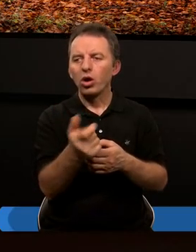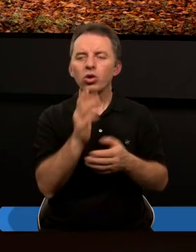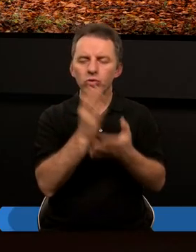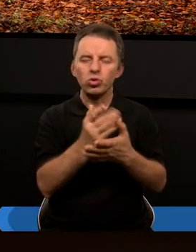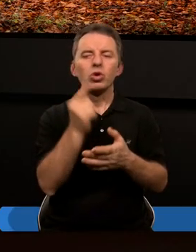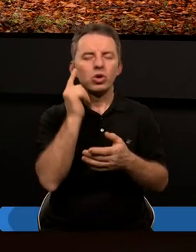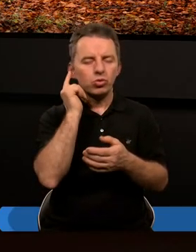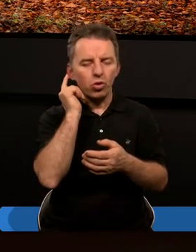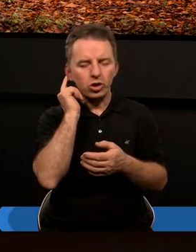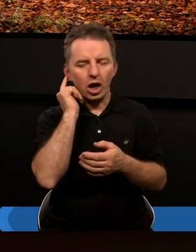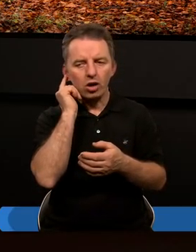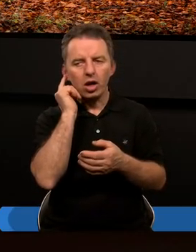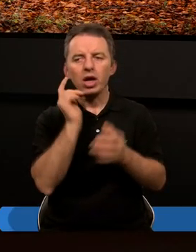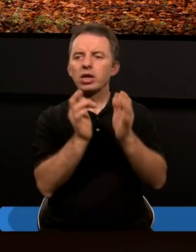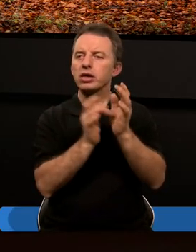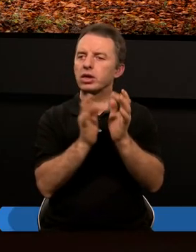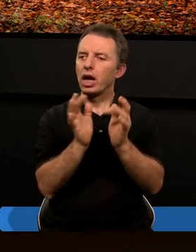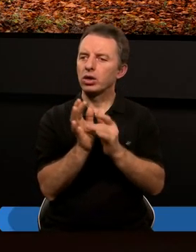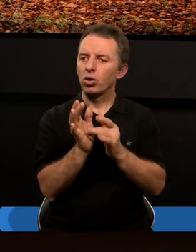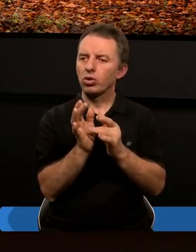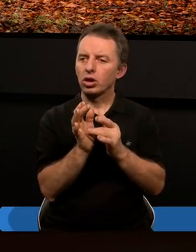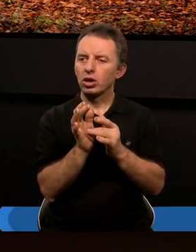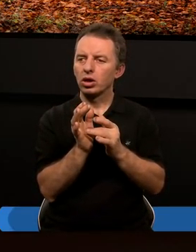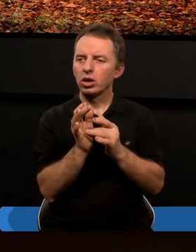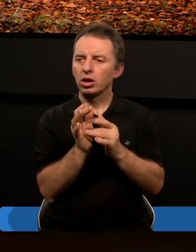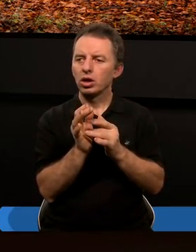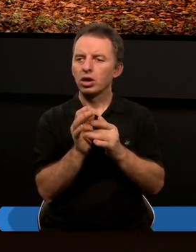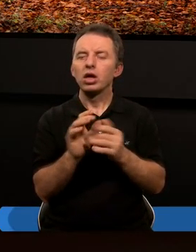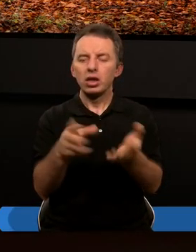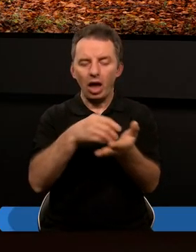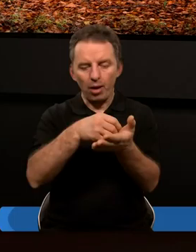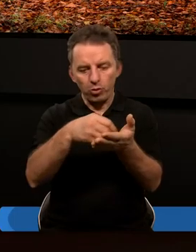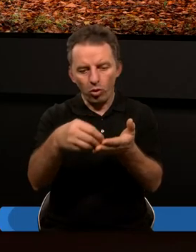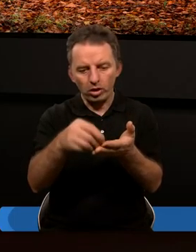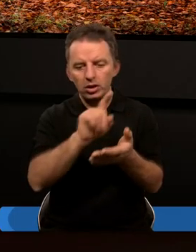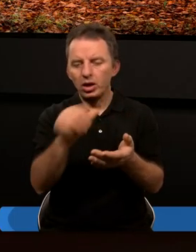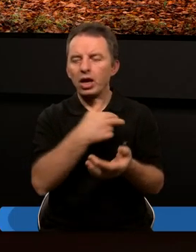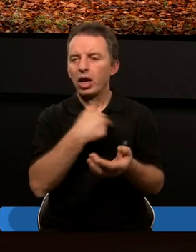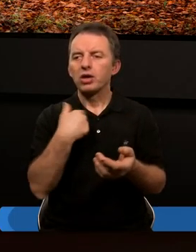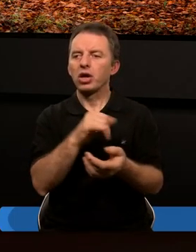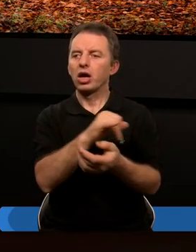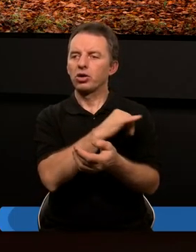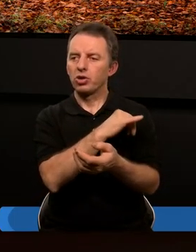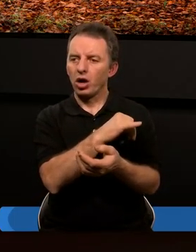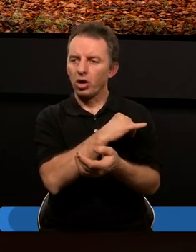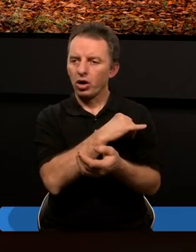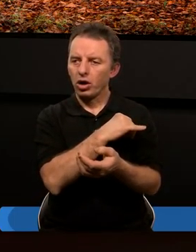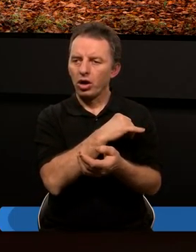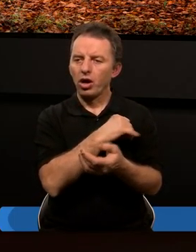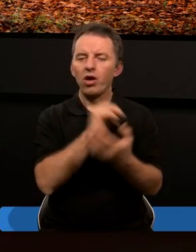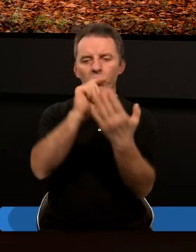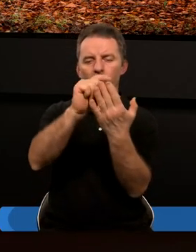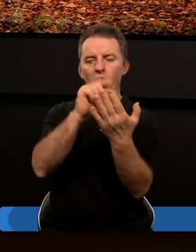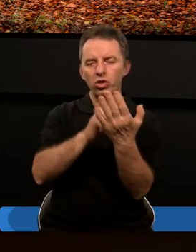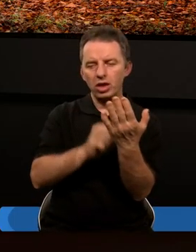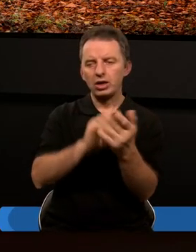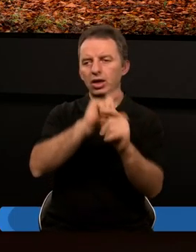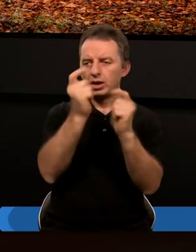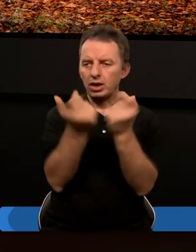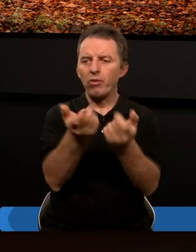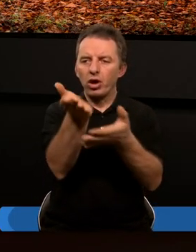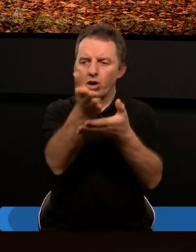usłyszeliśmy, że Pan Jezus zapłacił za nasze grzechy. No i w kontekście też całego średniego